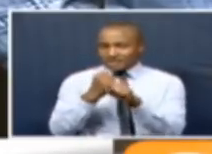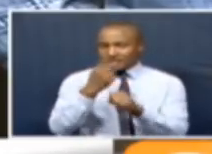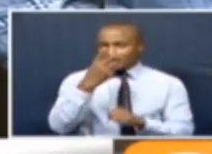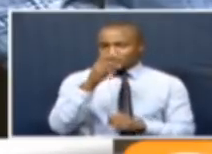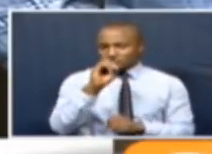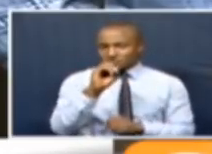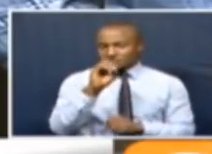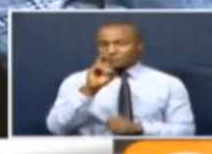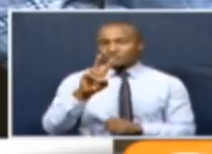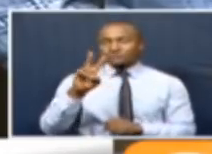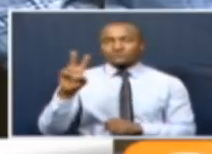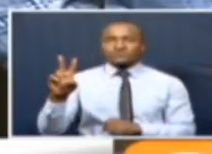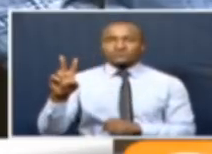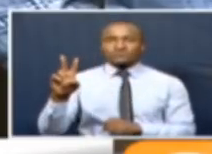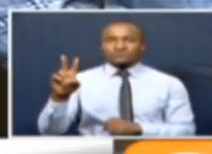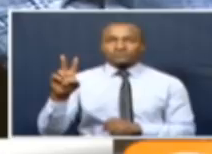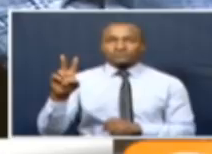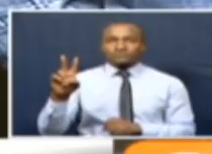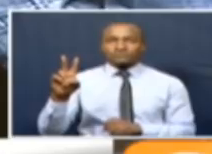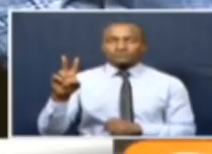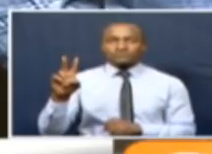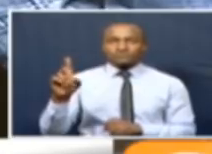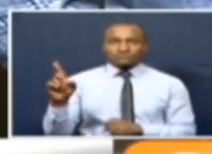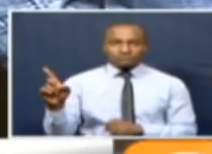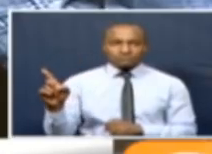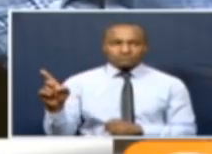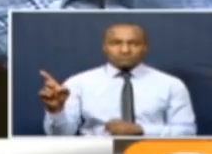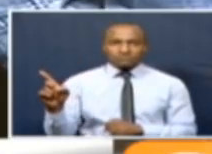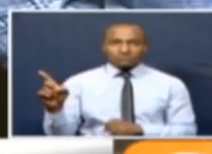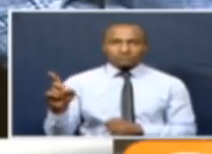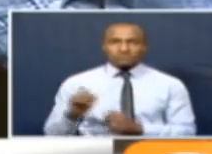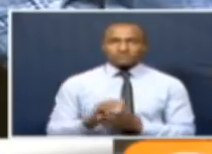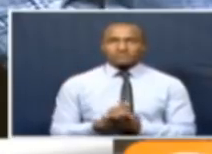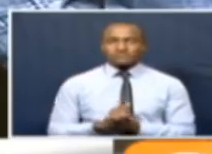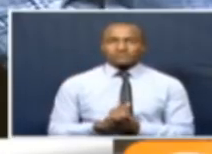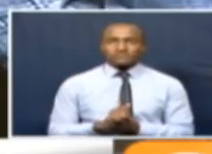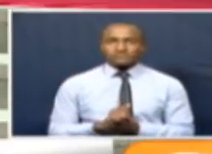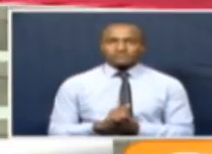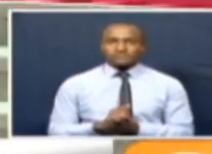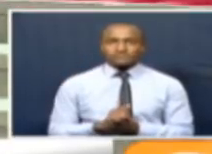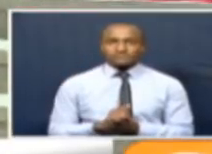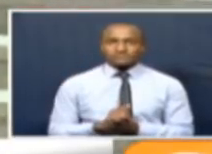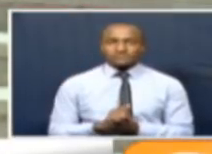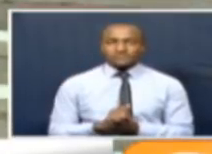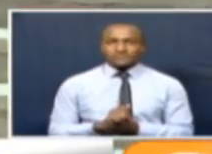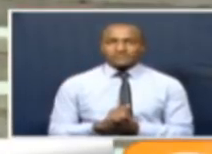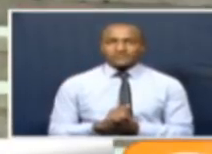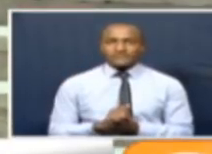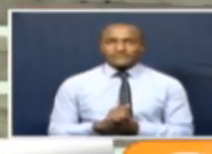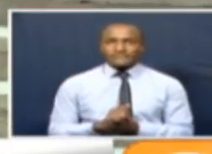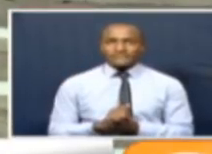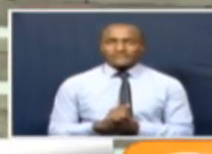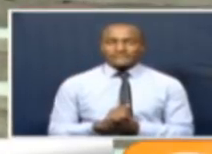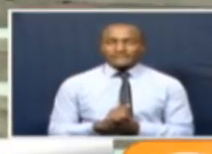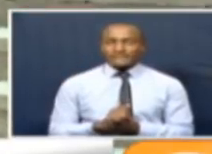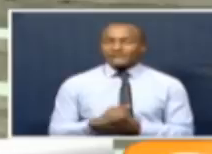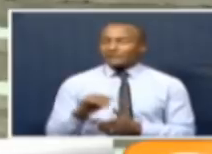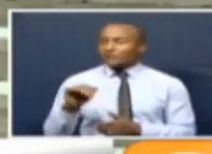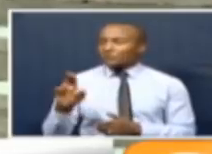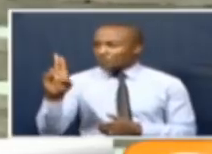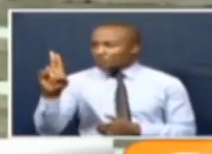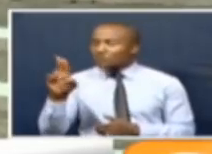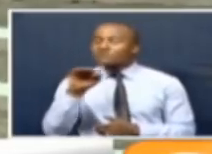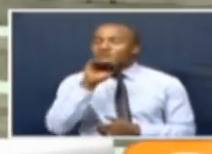mwaka wa 2022. Makori Ongechi anatupasha zaidi. Siku chache tu baada ya rais